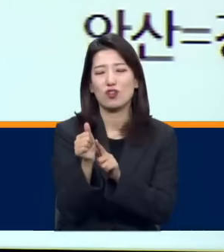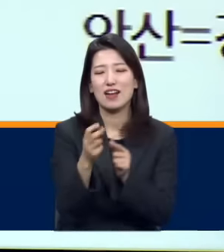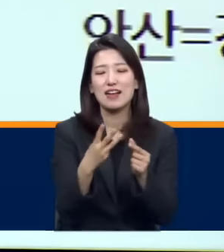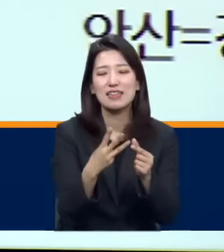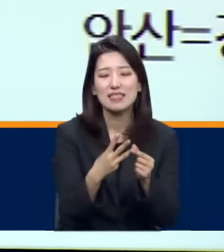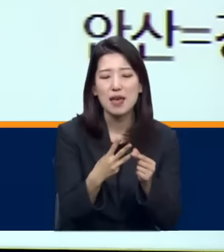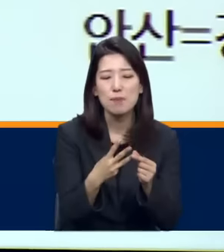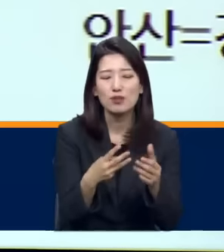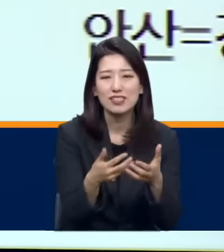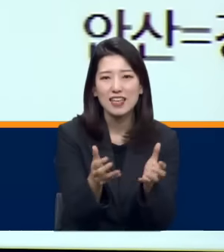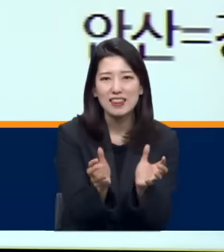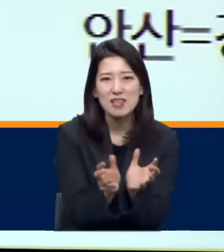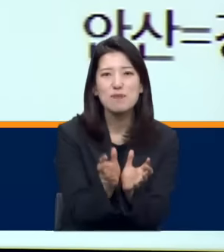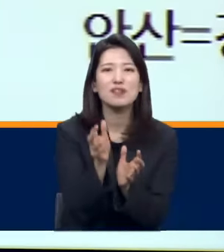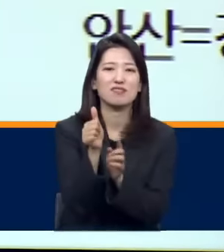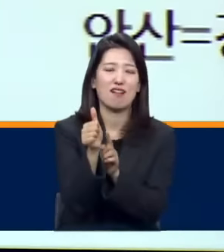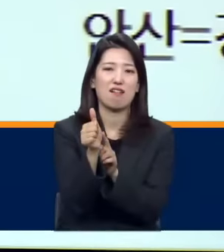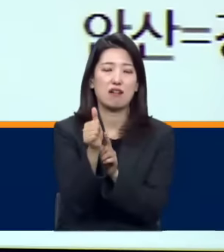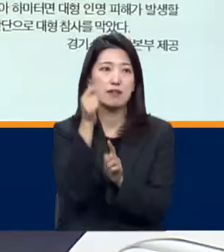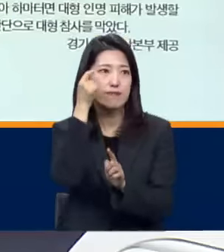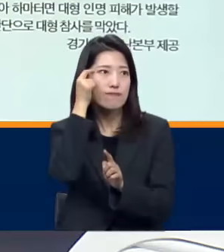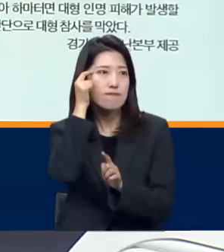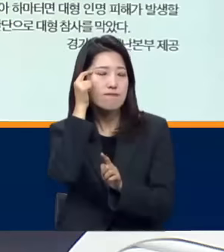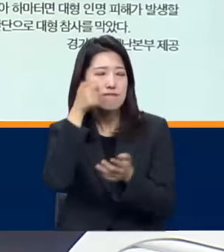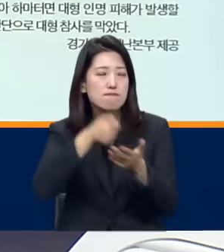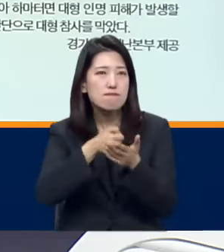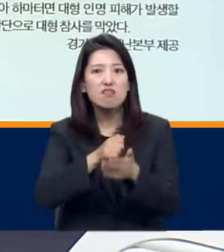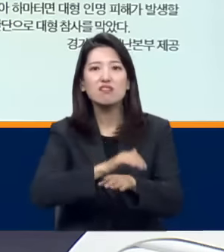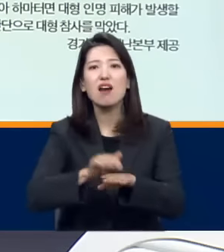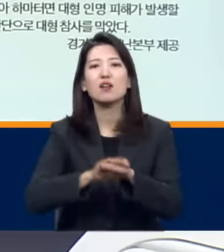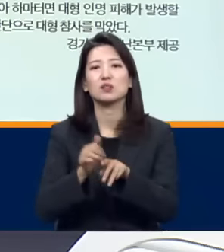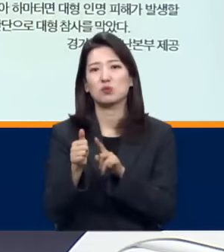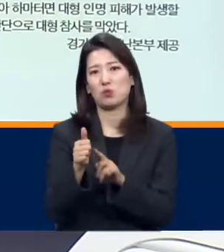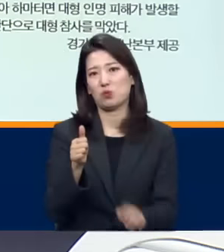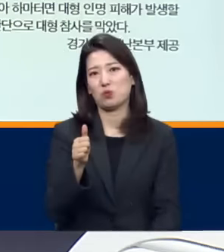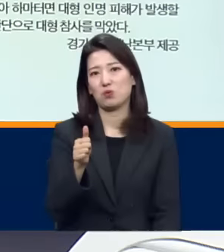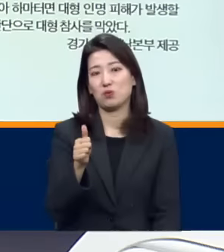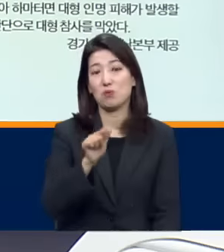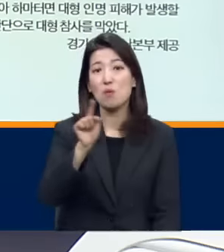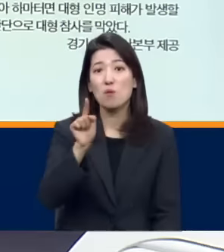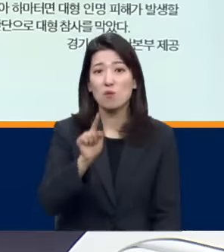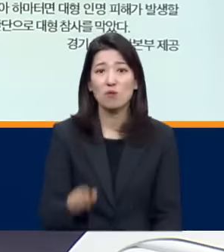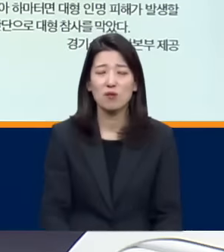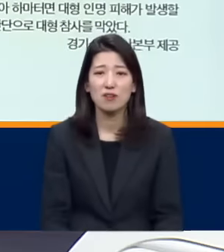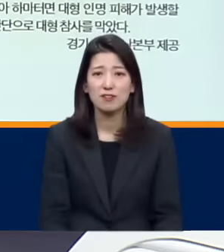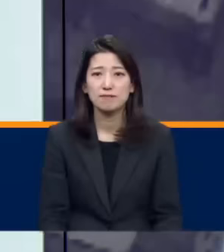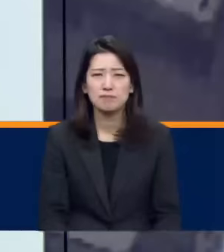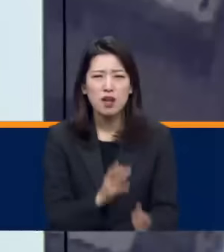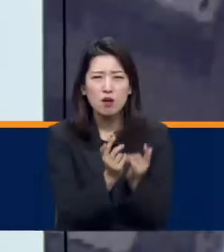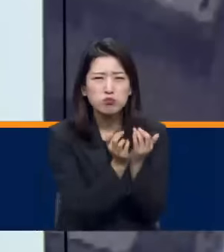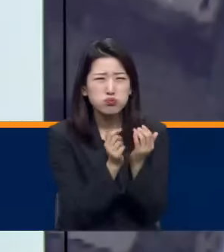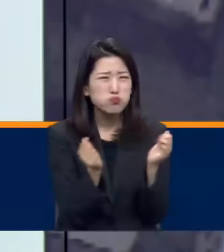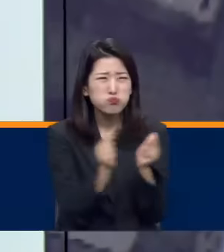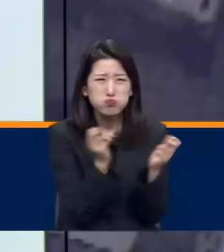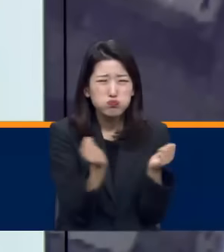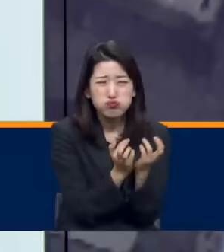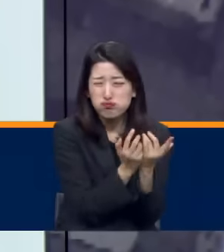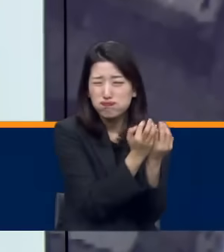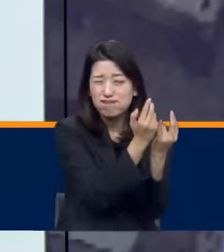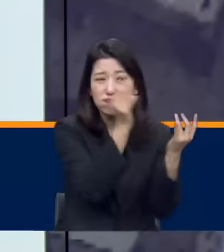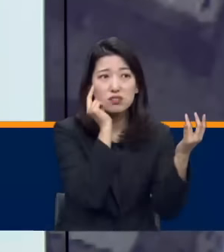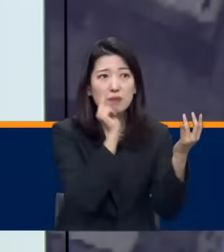네. 이 상황 판단이 큰 역할을 했다. 뭐라고 판단을 했길래 보겠습니다. 박 팀장은 불길이 너무 강한